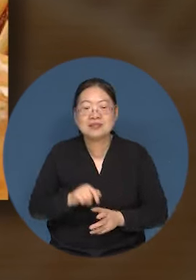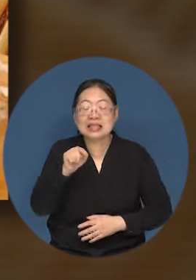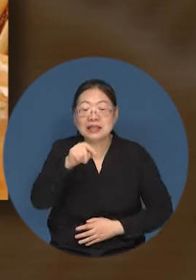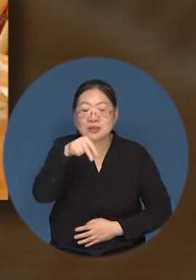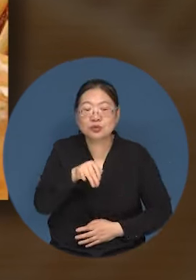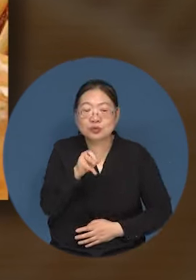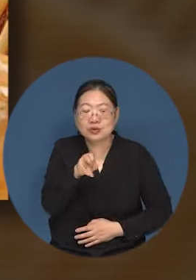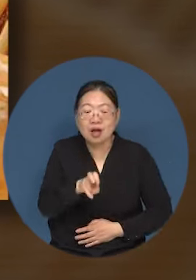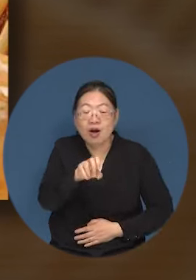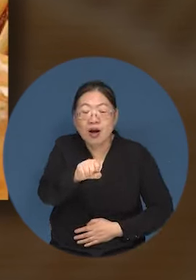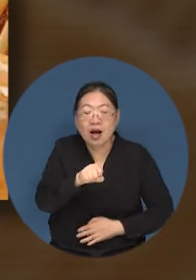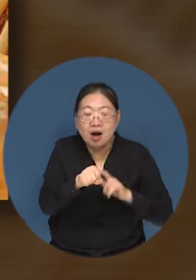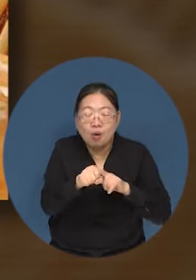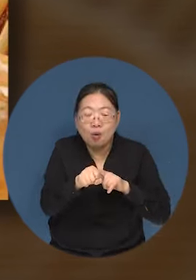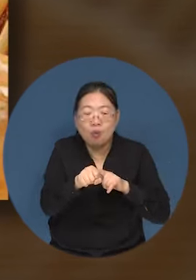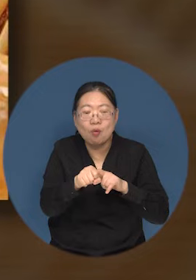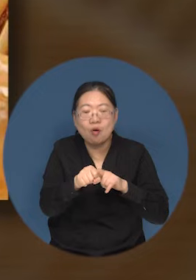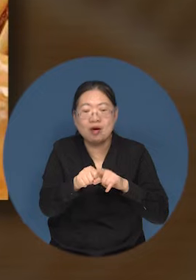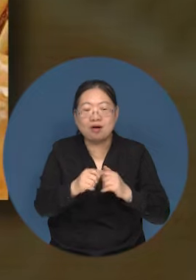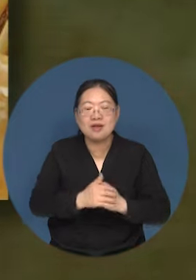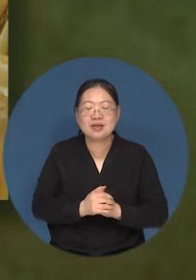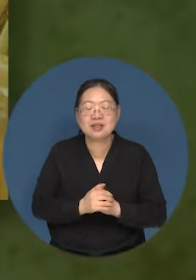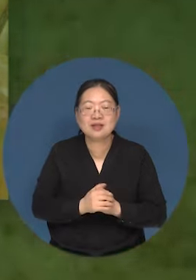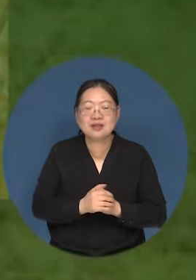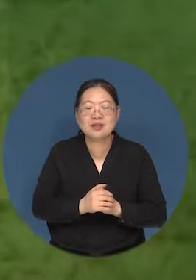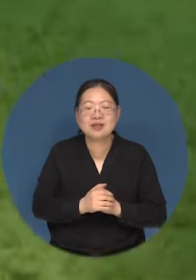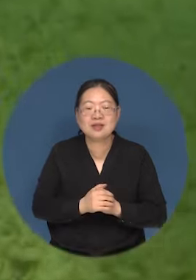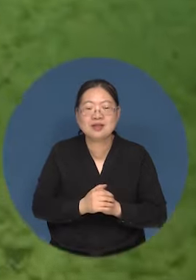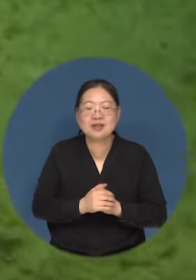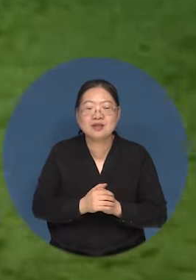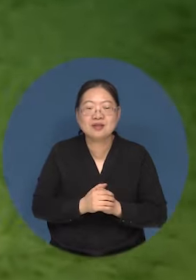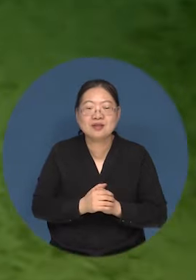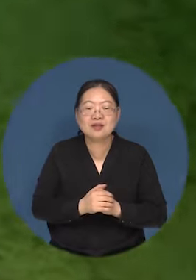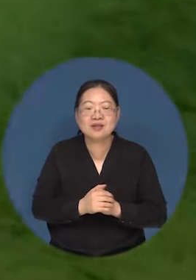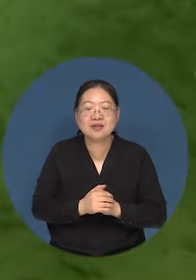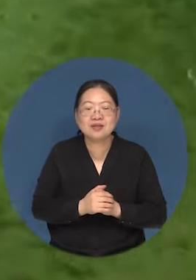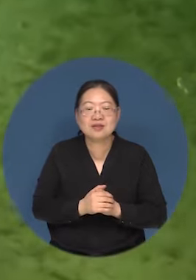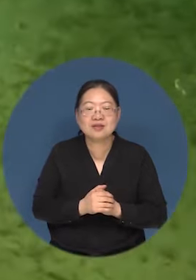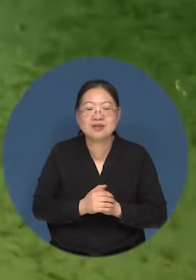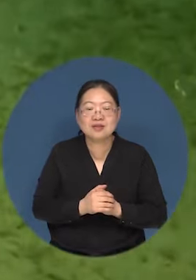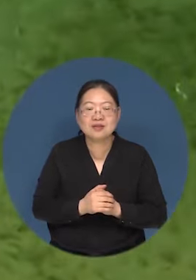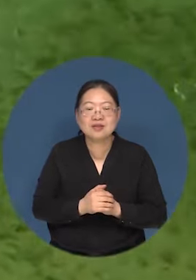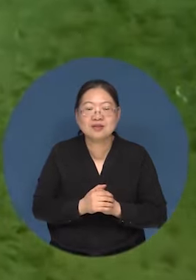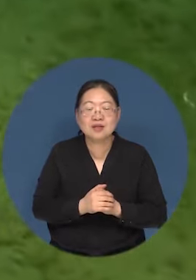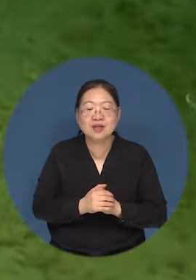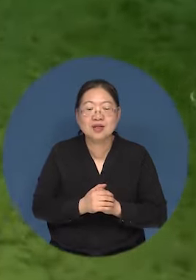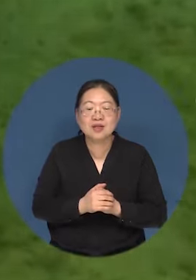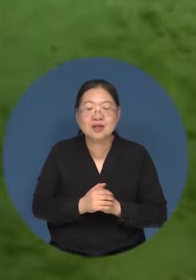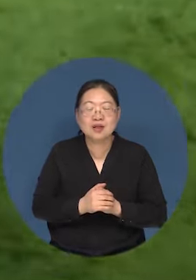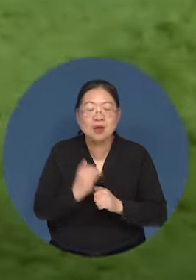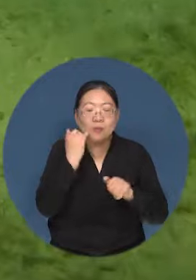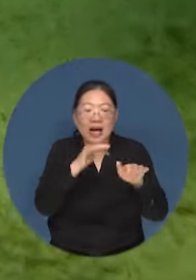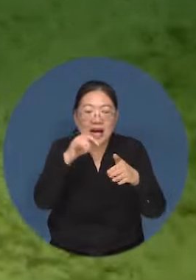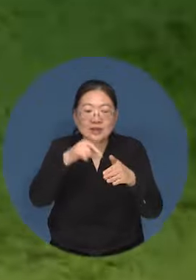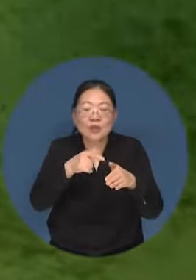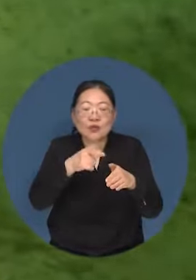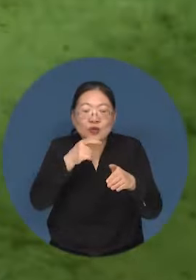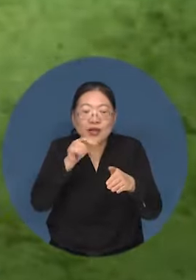가지고 물과 함께 뭐 작은 플랑크톤이라든지 어류떼를 물과 함께 입에